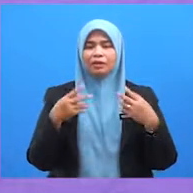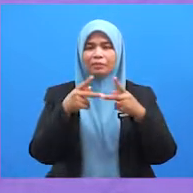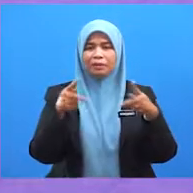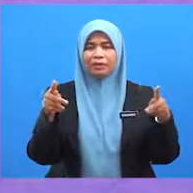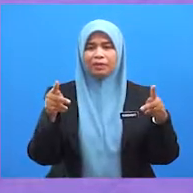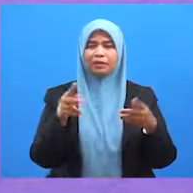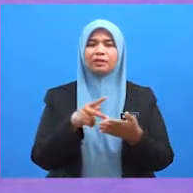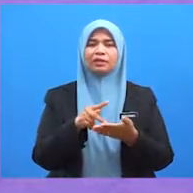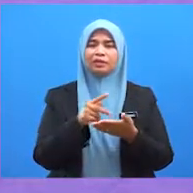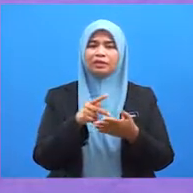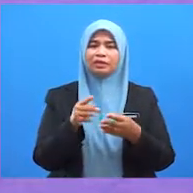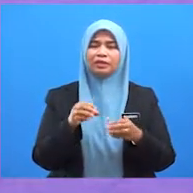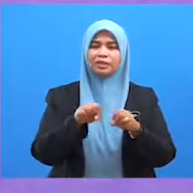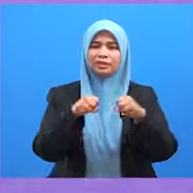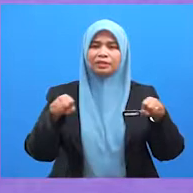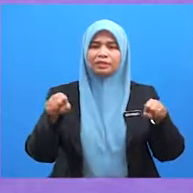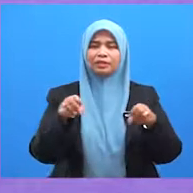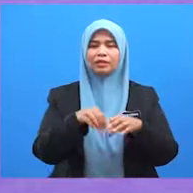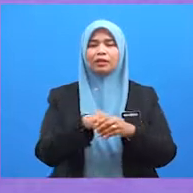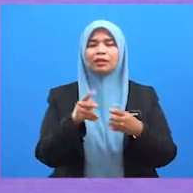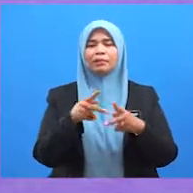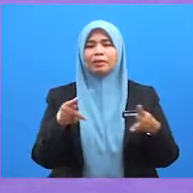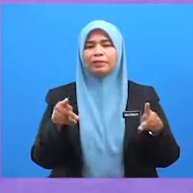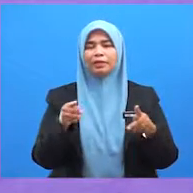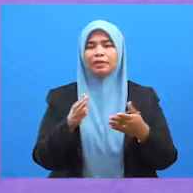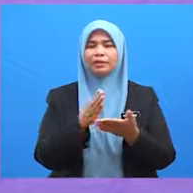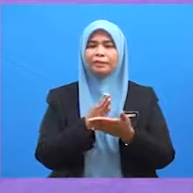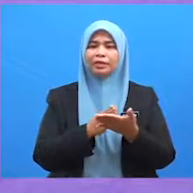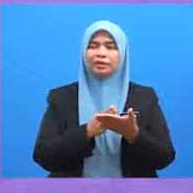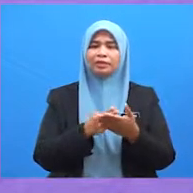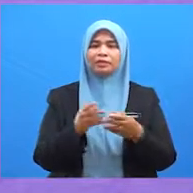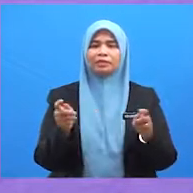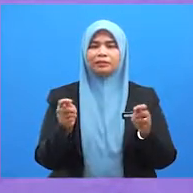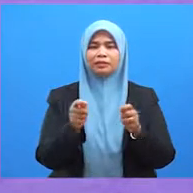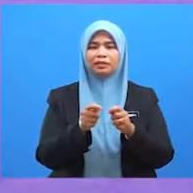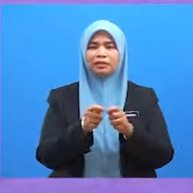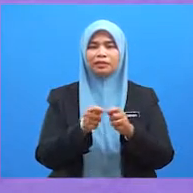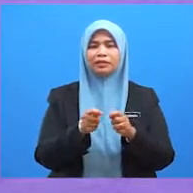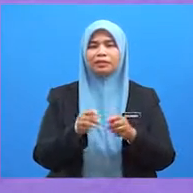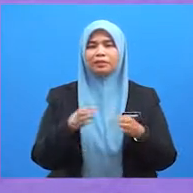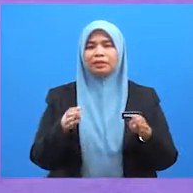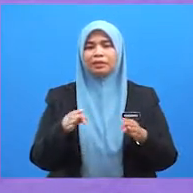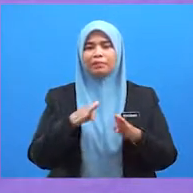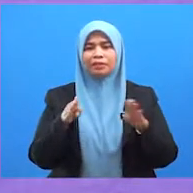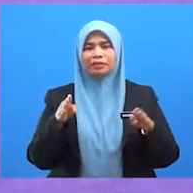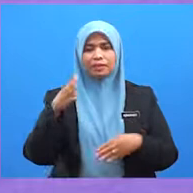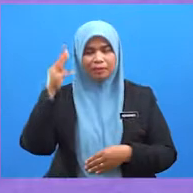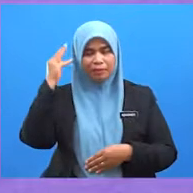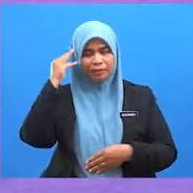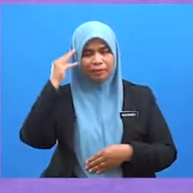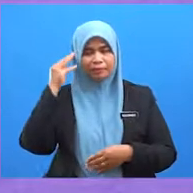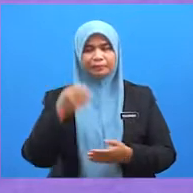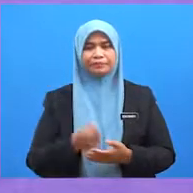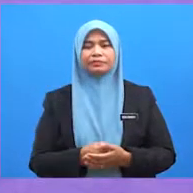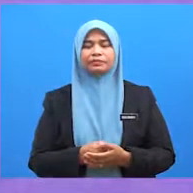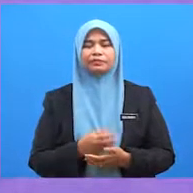karya sastra dalam pelbagai bidang seperti perbandaharaan bahasa Melayu banyak dipengaruhi